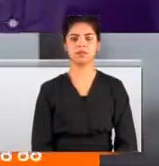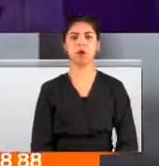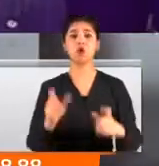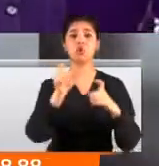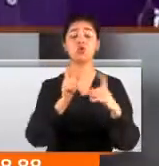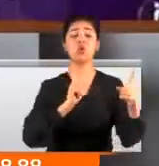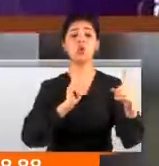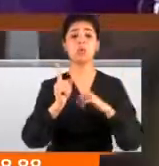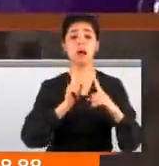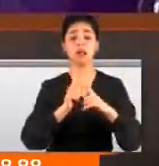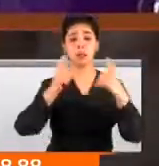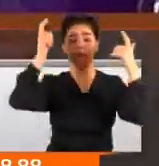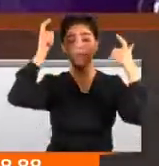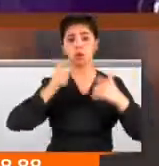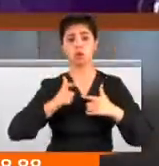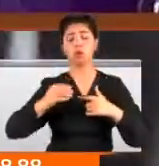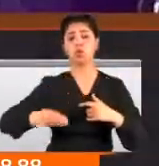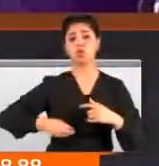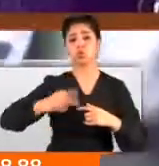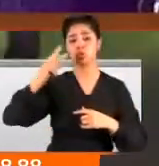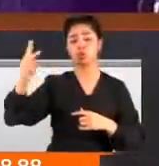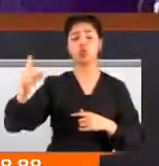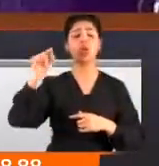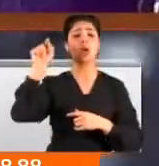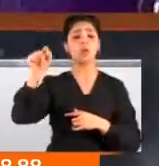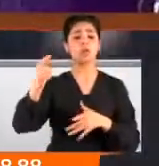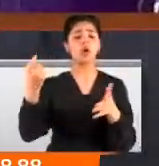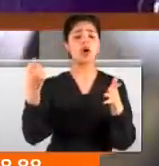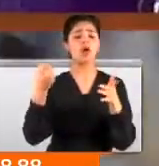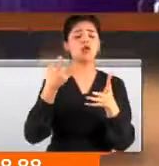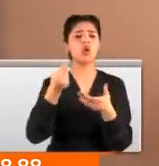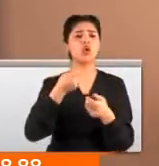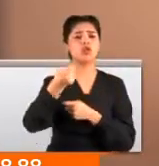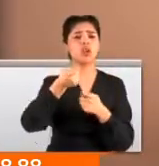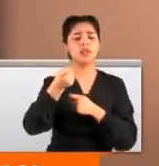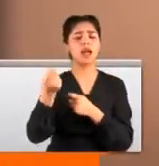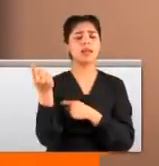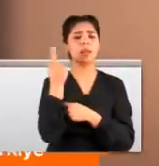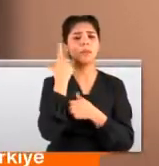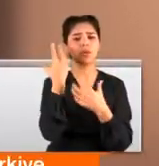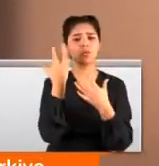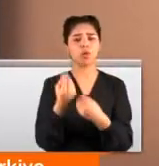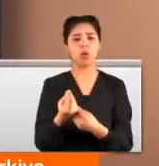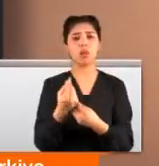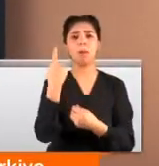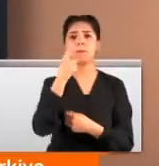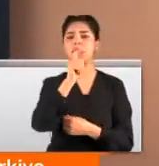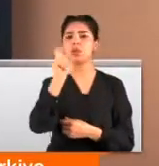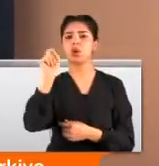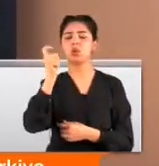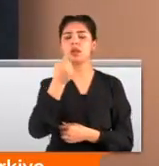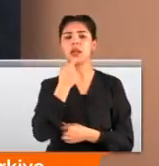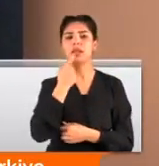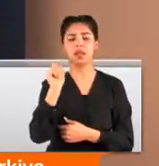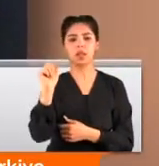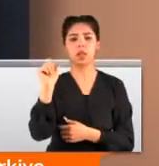Susurluk davasında hüküm giymiş, adı sayısız kez faili meçhul cinayetlerle anılmıştı. 90'ların karanlık ismi eski özel harekatçı